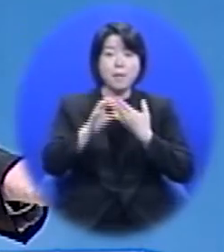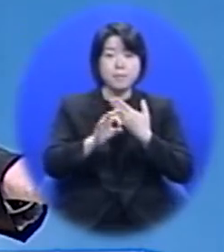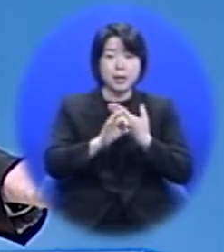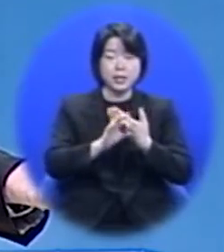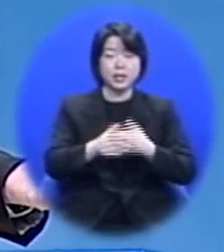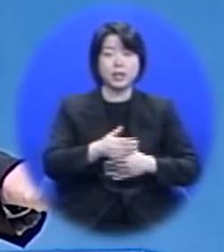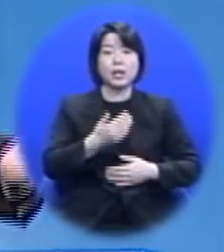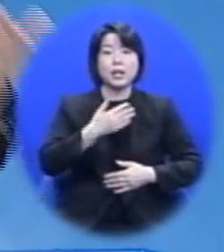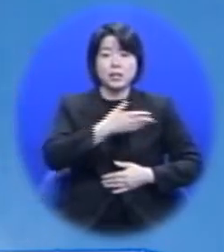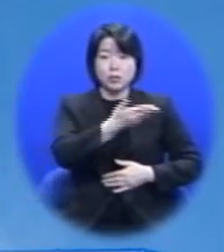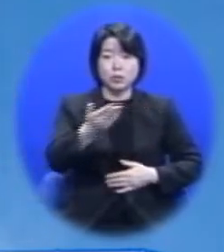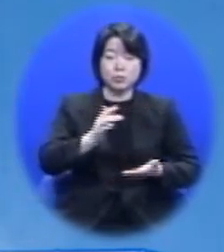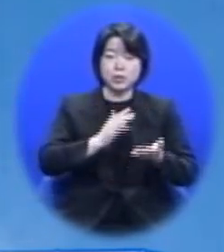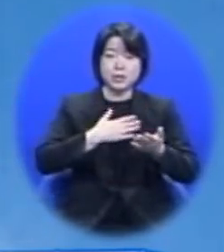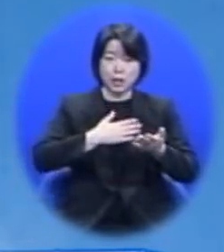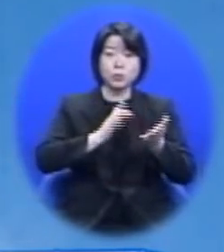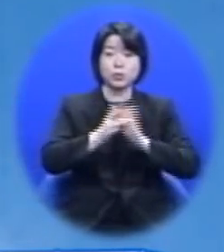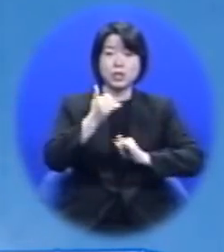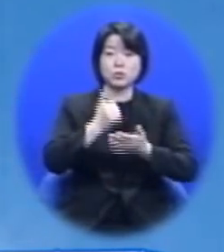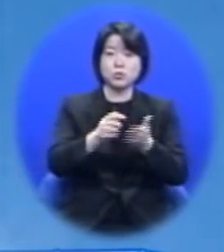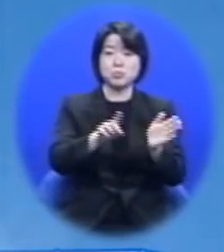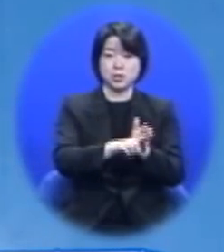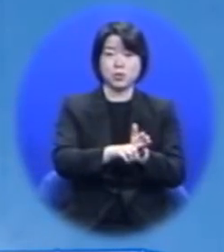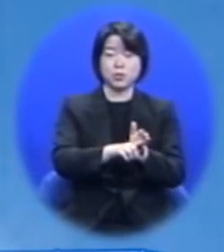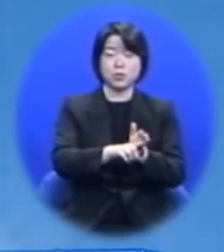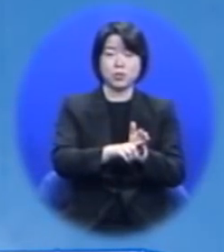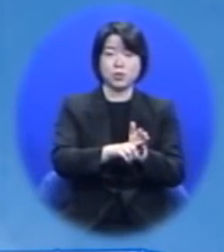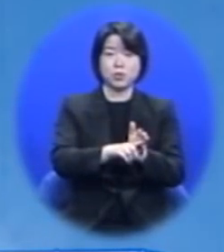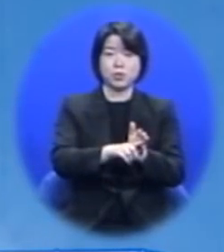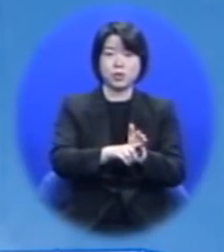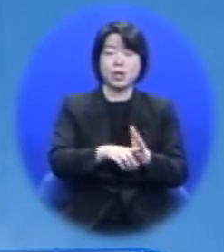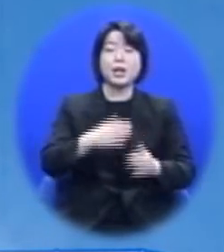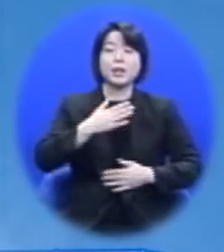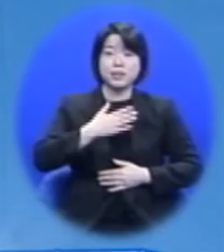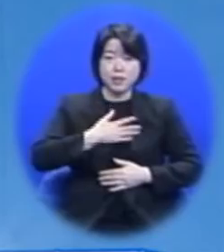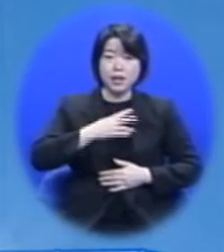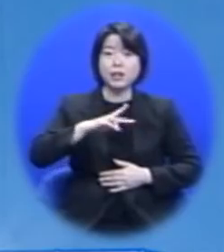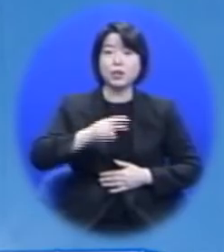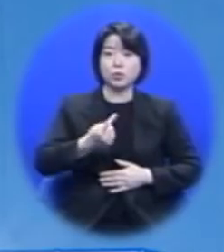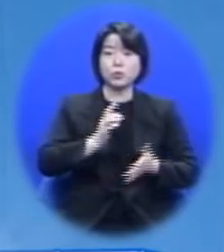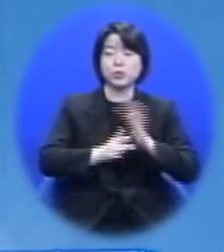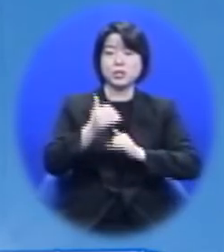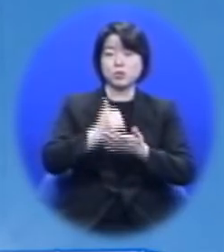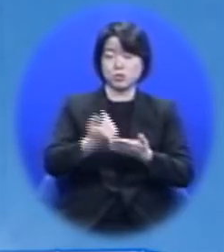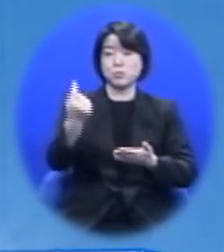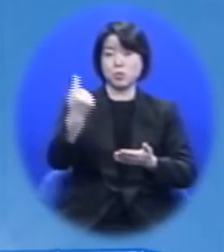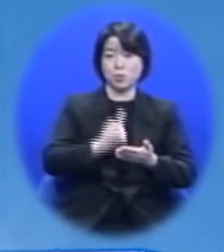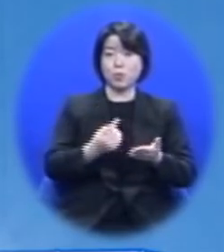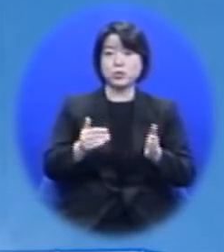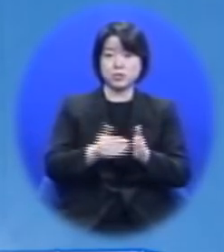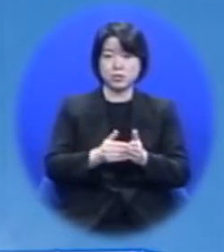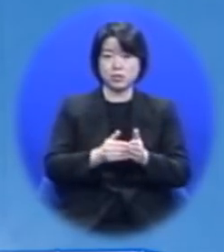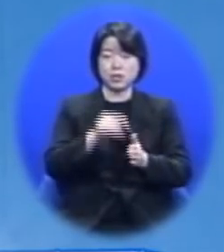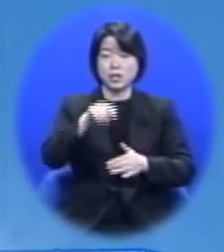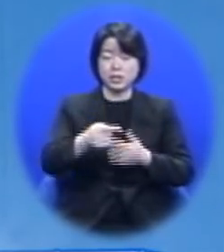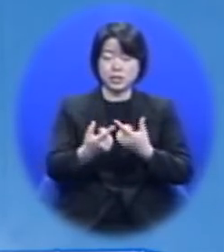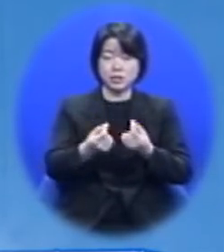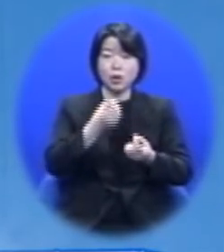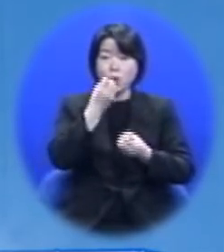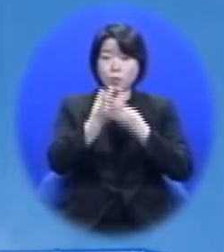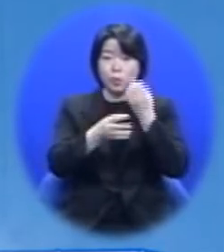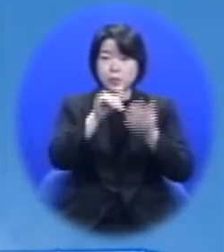나도 믿었다. 나도 예수님 믿었어. 내게도 예수님이 오셨어. 이렇게 고백은